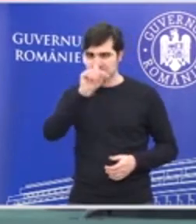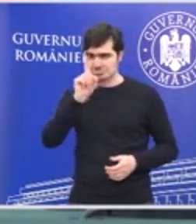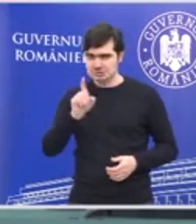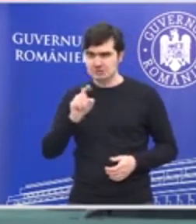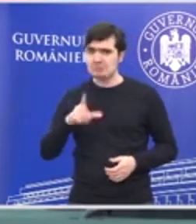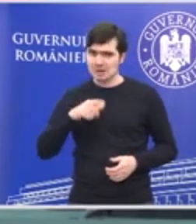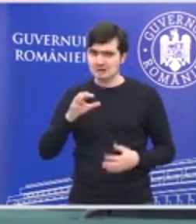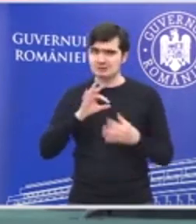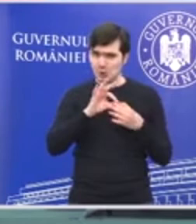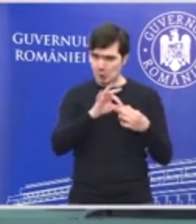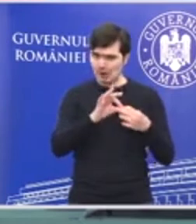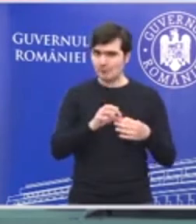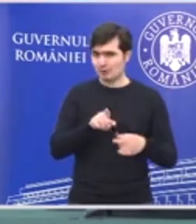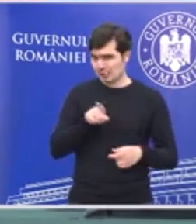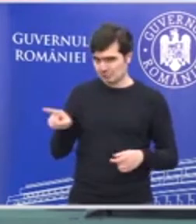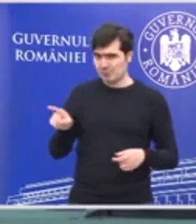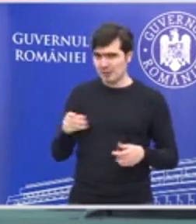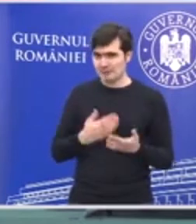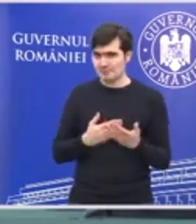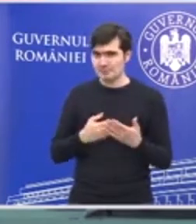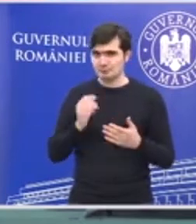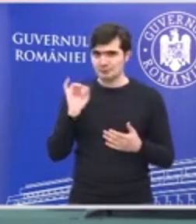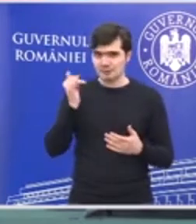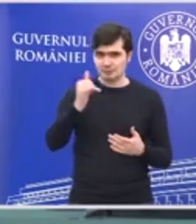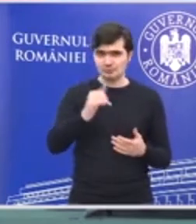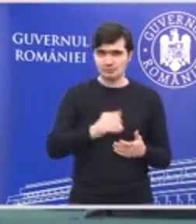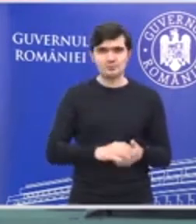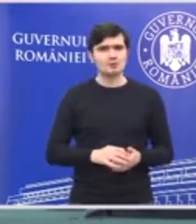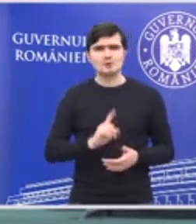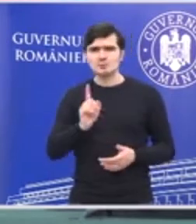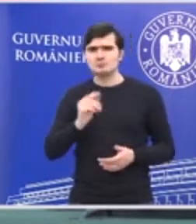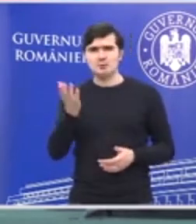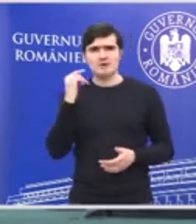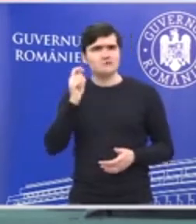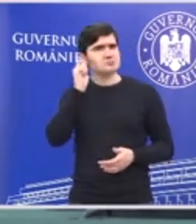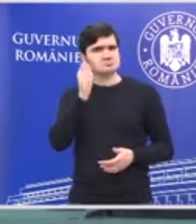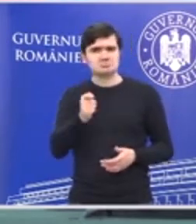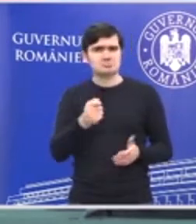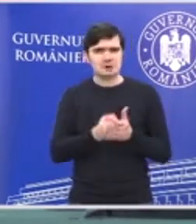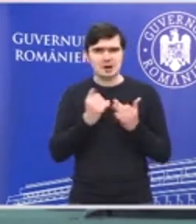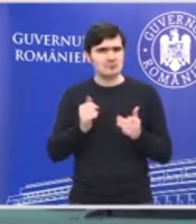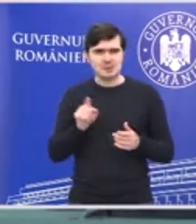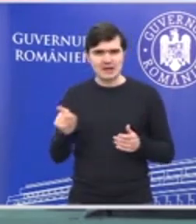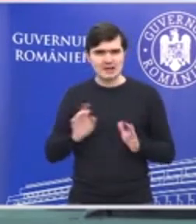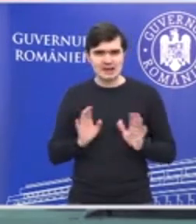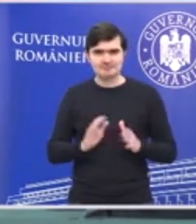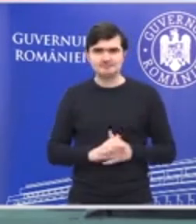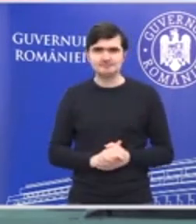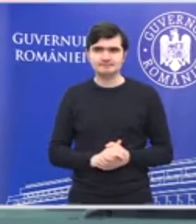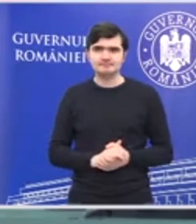cu ei în această direcție? Nu am fost contactați până la acest moment.